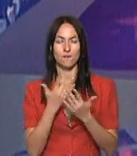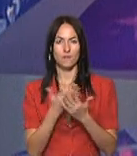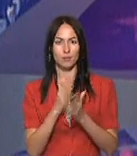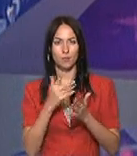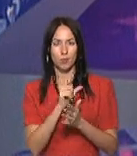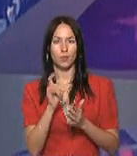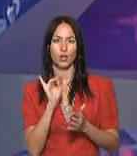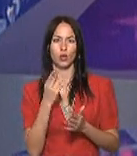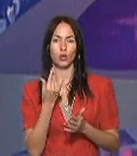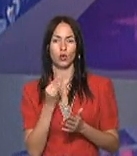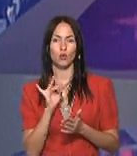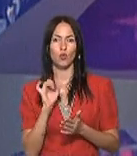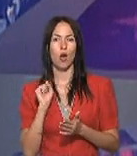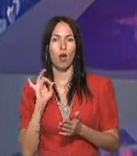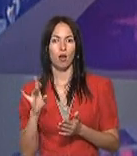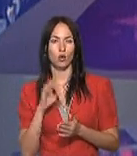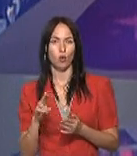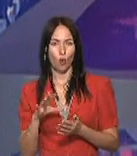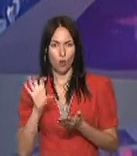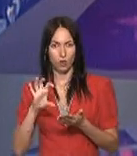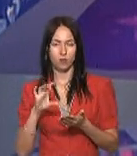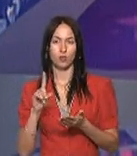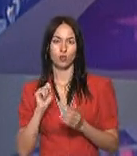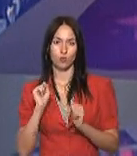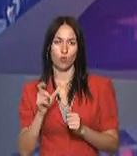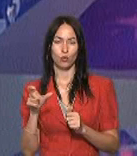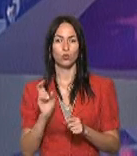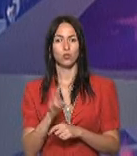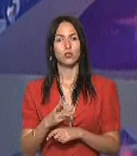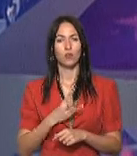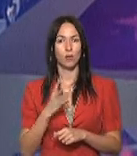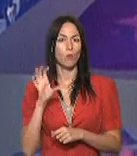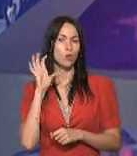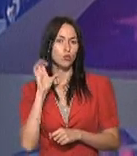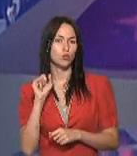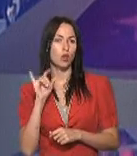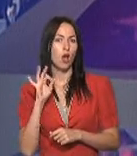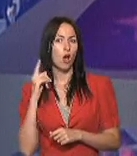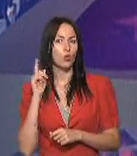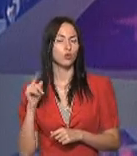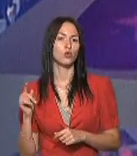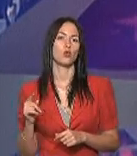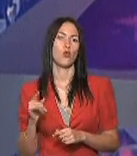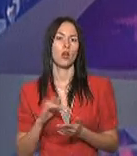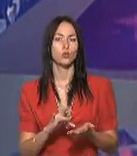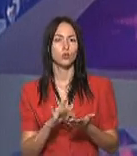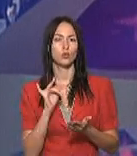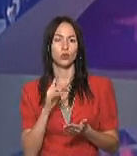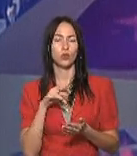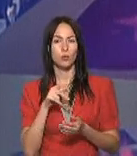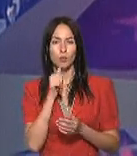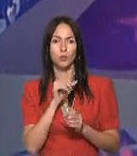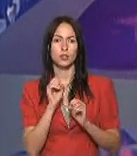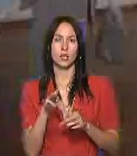допомогою останніх відвідувачі можуть прослухати аудіоекскурсію та пройти тести на знання біографії Олександра